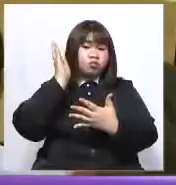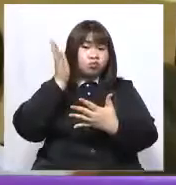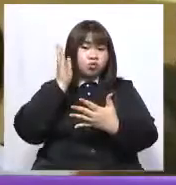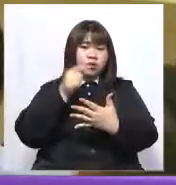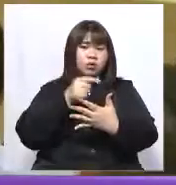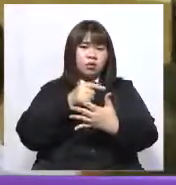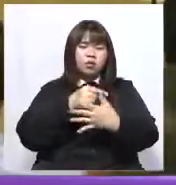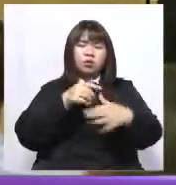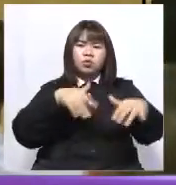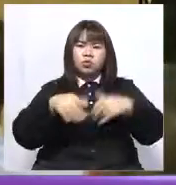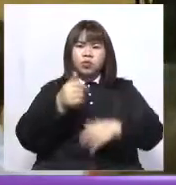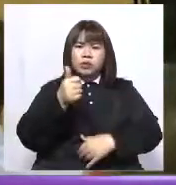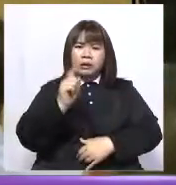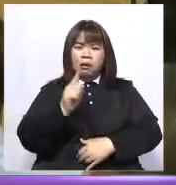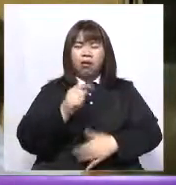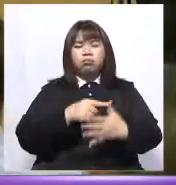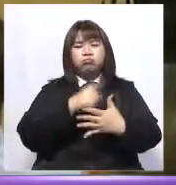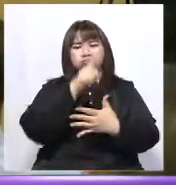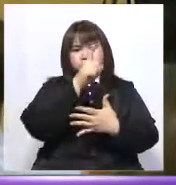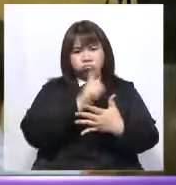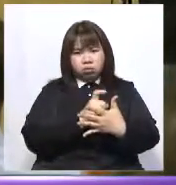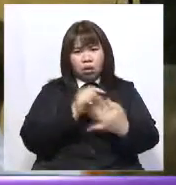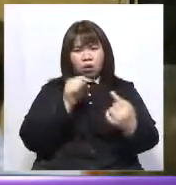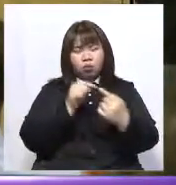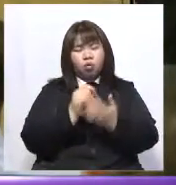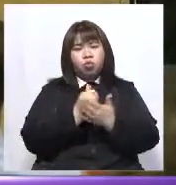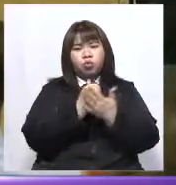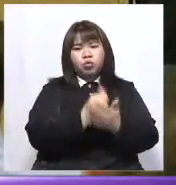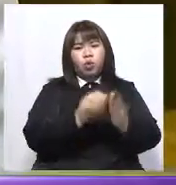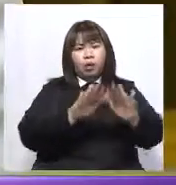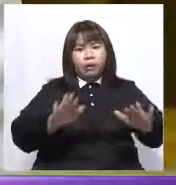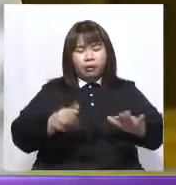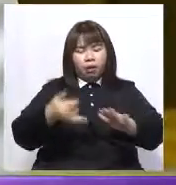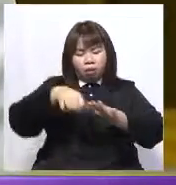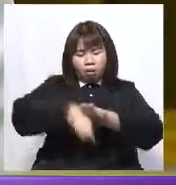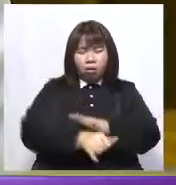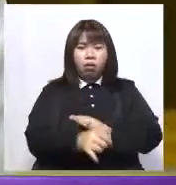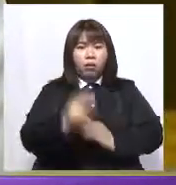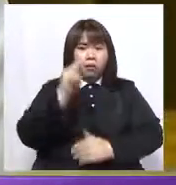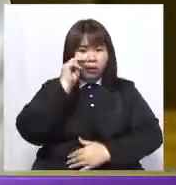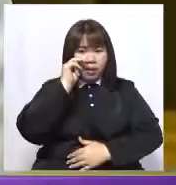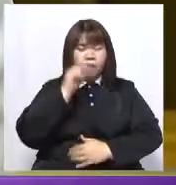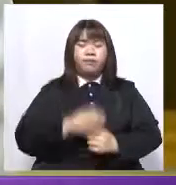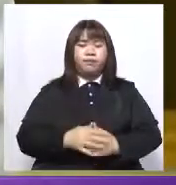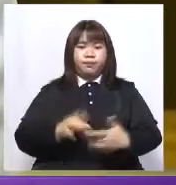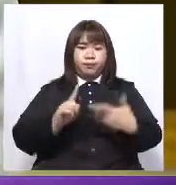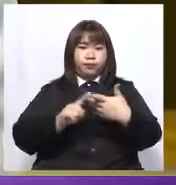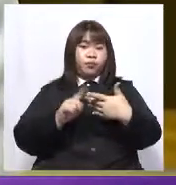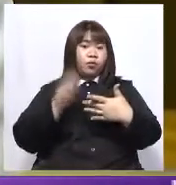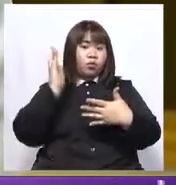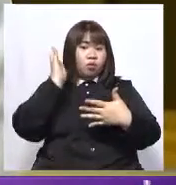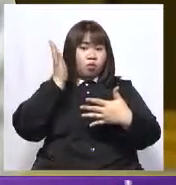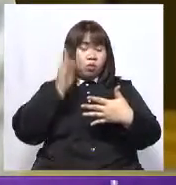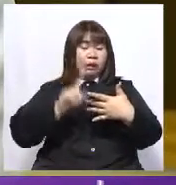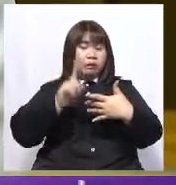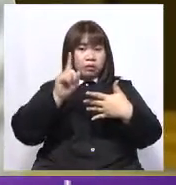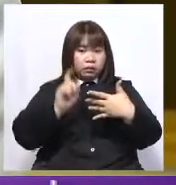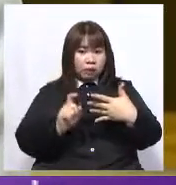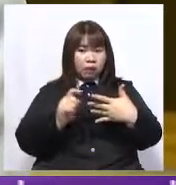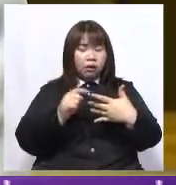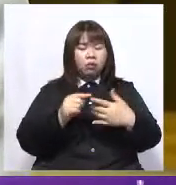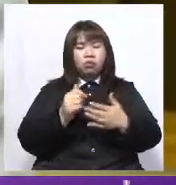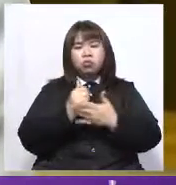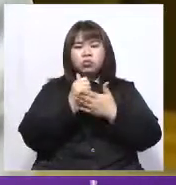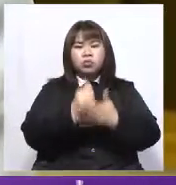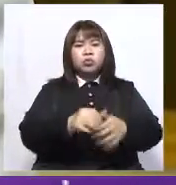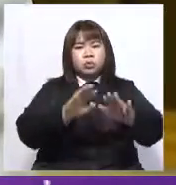ญโยพลเมืองดีที่เสียชีวิตจากการเข้าช่วยเหลือเด็กซึ่งกำลังจมน้ำนายฝนคำพีพลเมืองดีที่เสียชีวิตจากการ